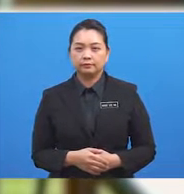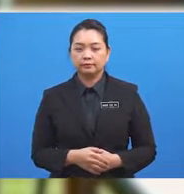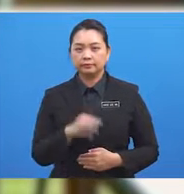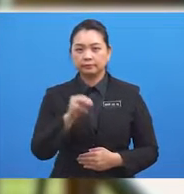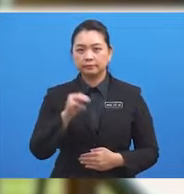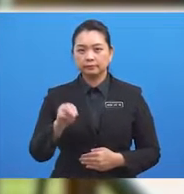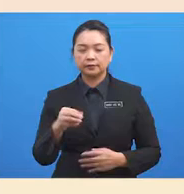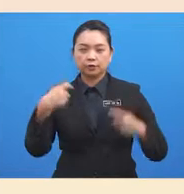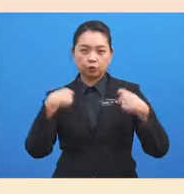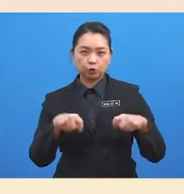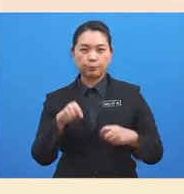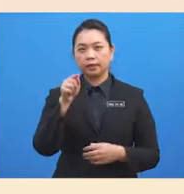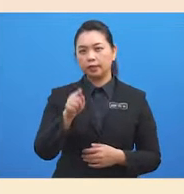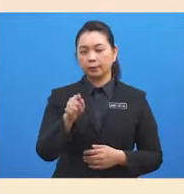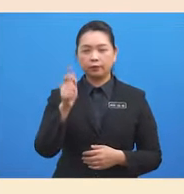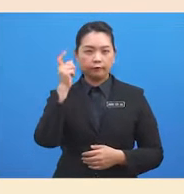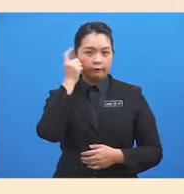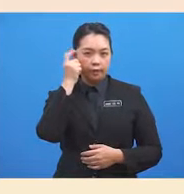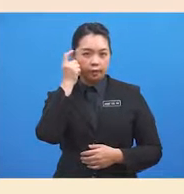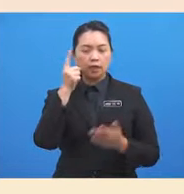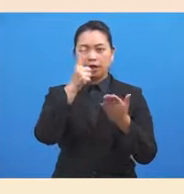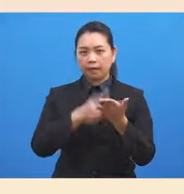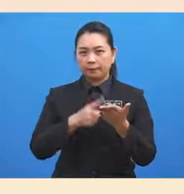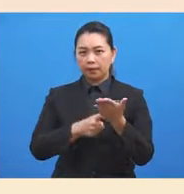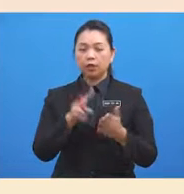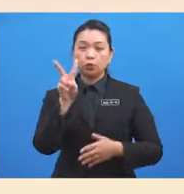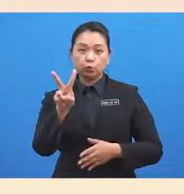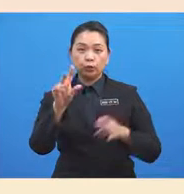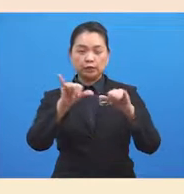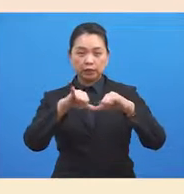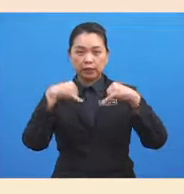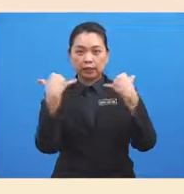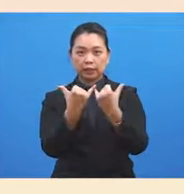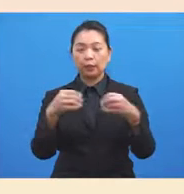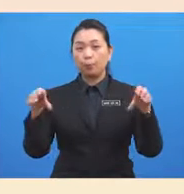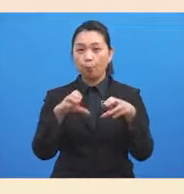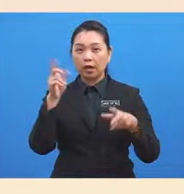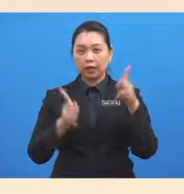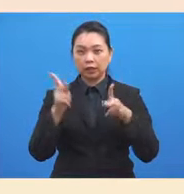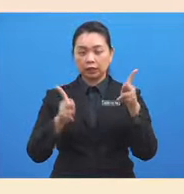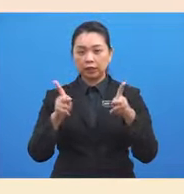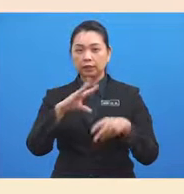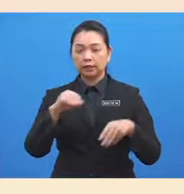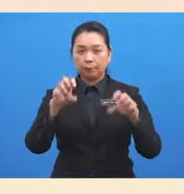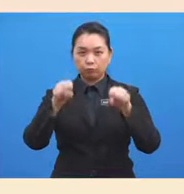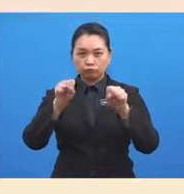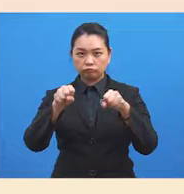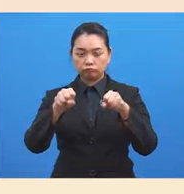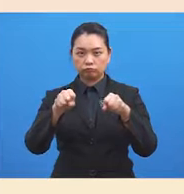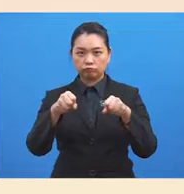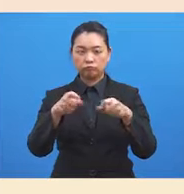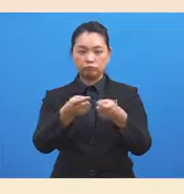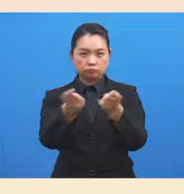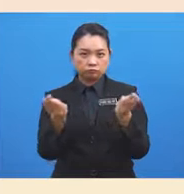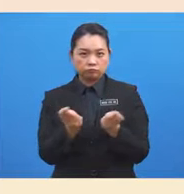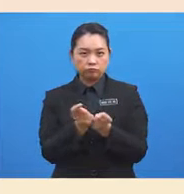Murid-murid, cuba kamu fikirkan apakah nama dua syarikat pembuat kereta dan motosikal tempatan yang kamu